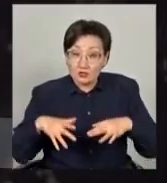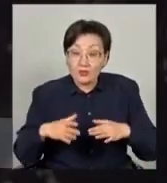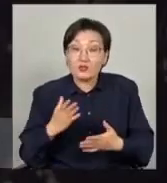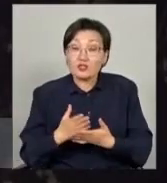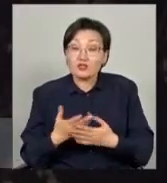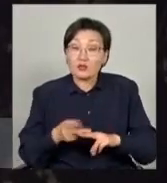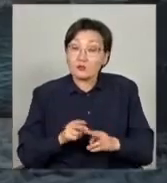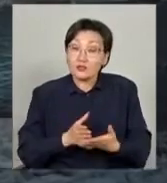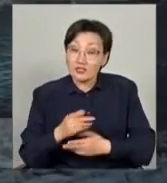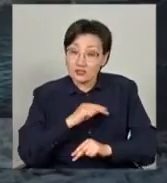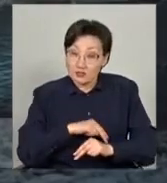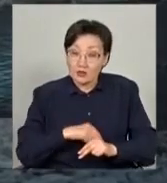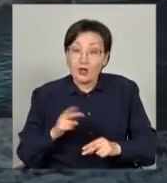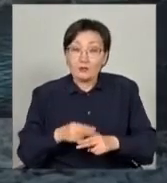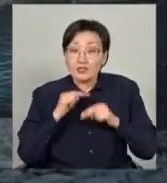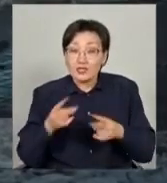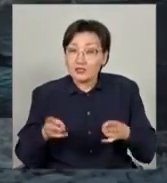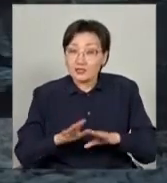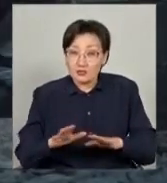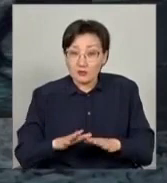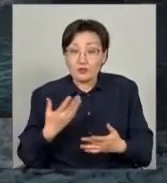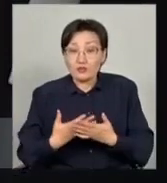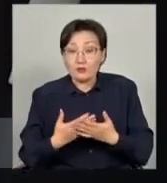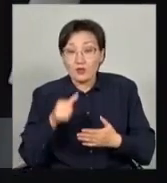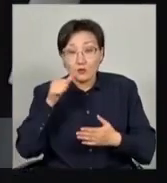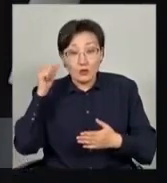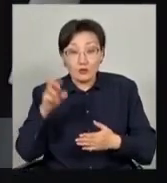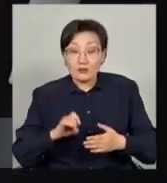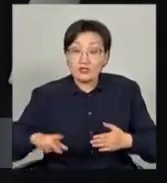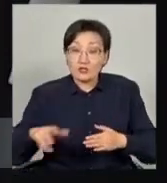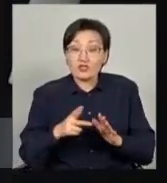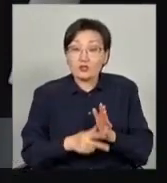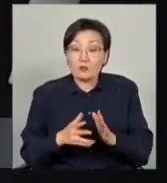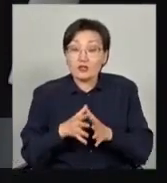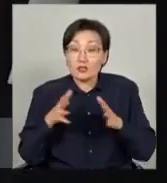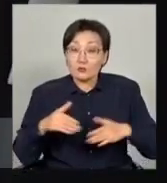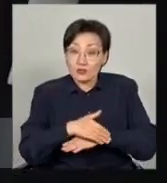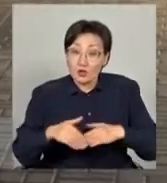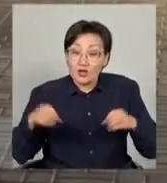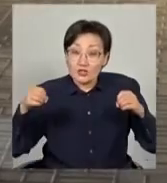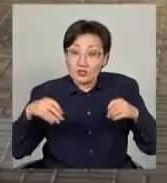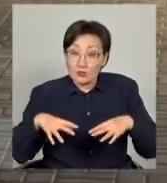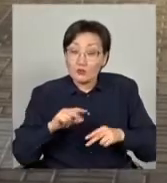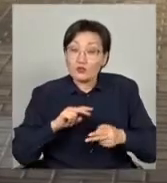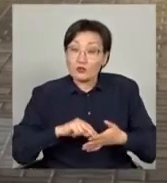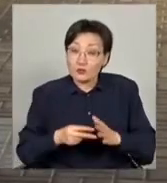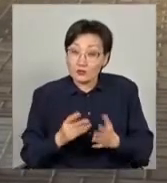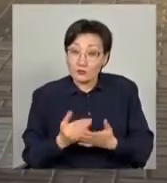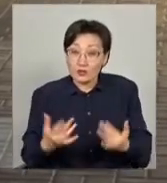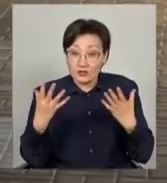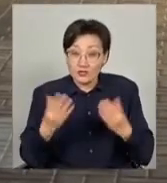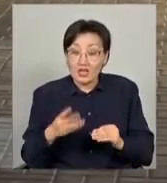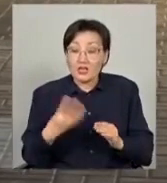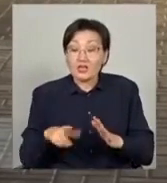да бар. Бұл бағыттағы жұмыс назардан тыс қалған емес. Мәселен, былтыр Бостандық ауданында 80-нен аса көшені жарықтандыру жоспарланған. Бүгінгі күні